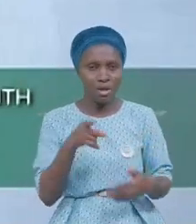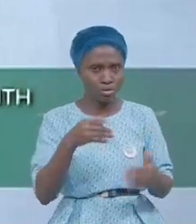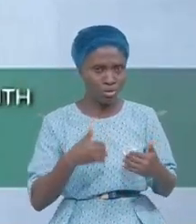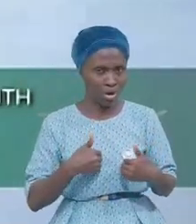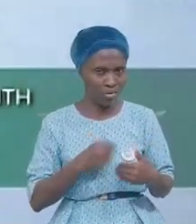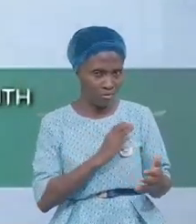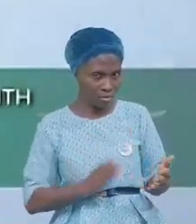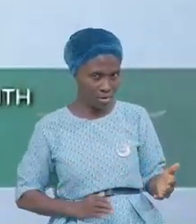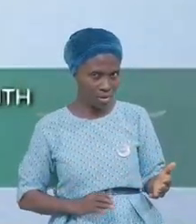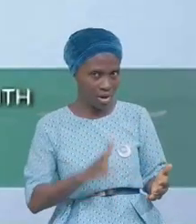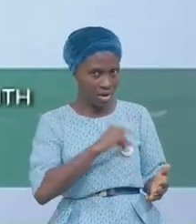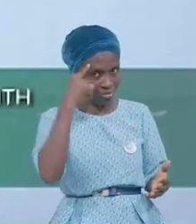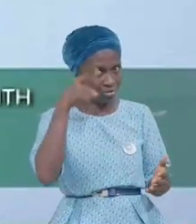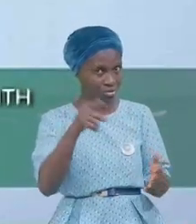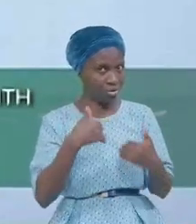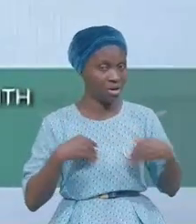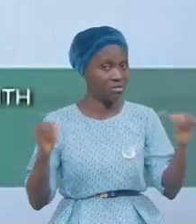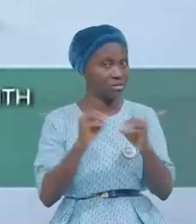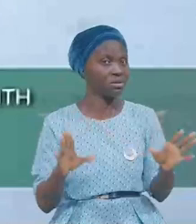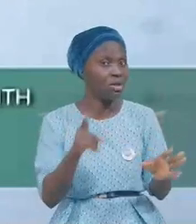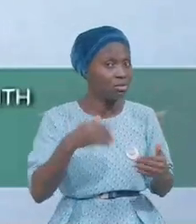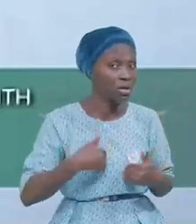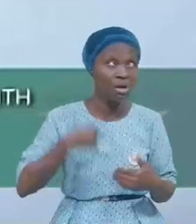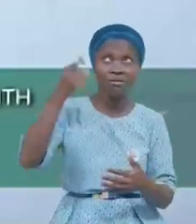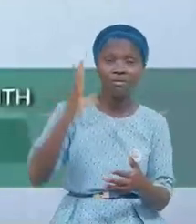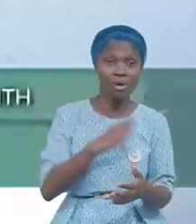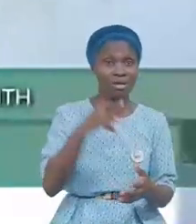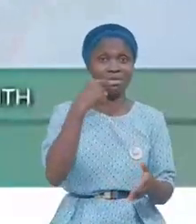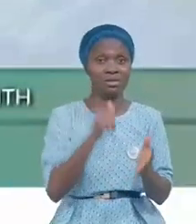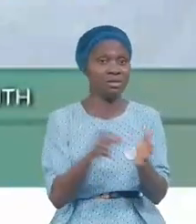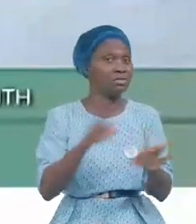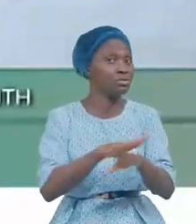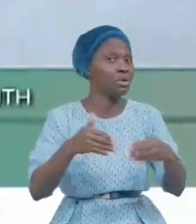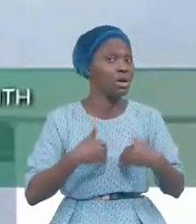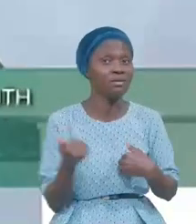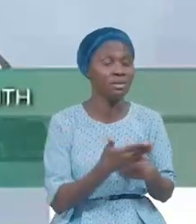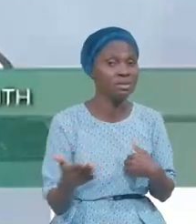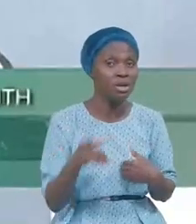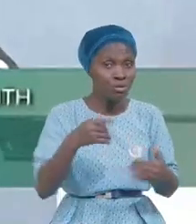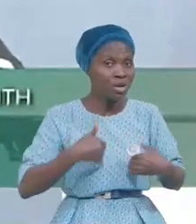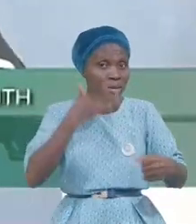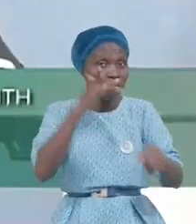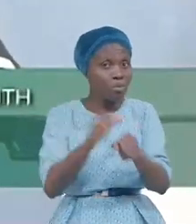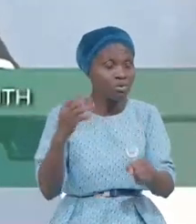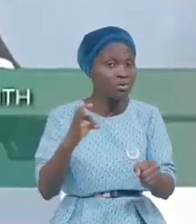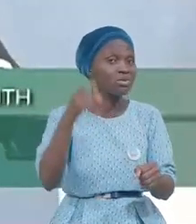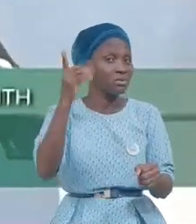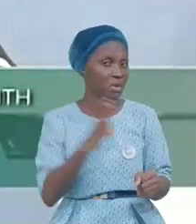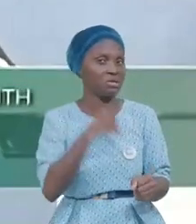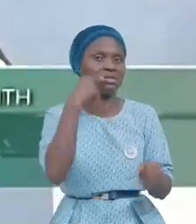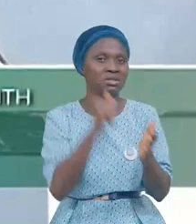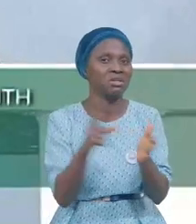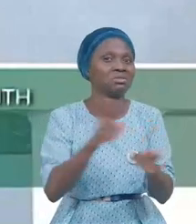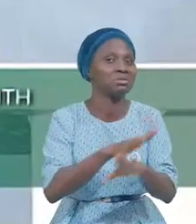rien. Tu as Dieu et tu dis que tu n'as rien. Tu as les promesses de Dieu et tu as dit que tu n'as rien. Tu